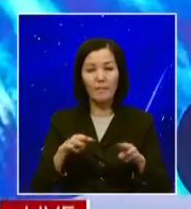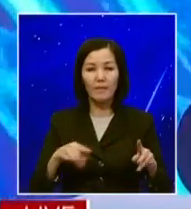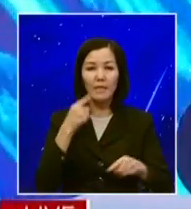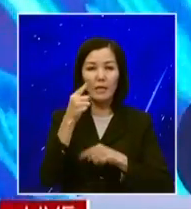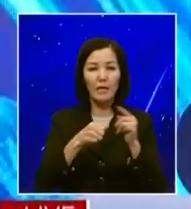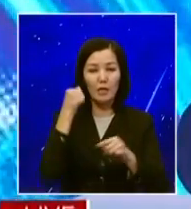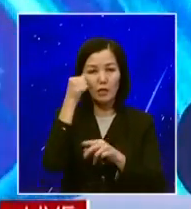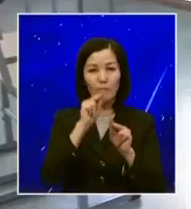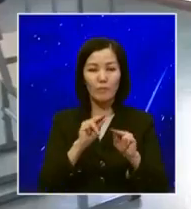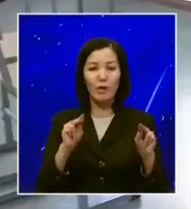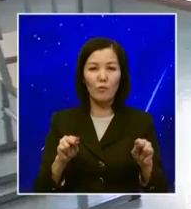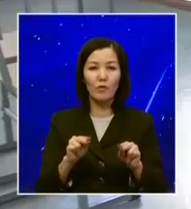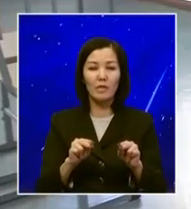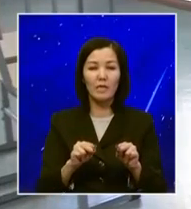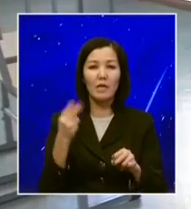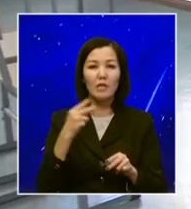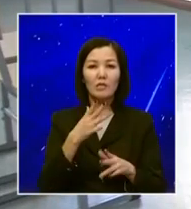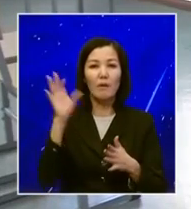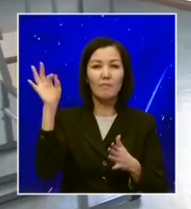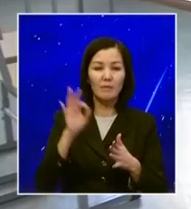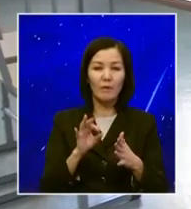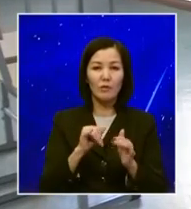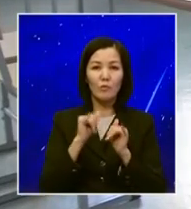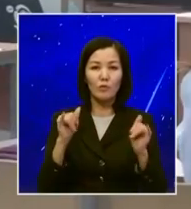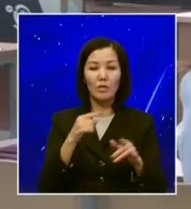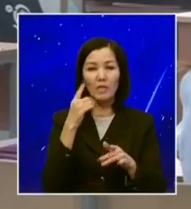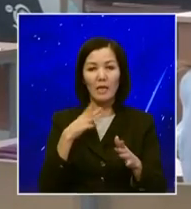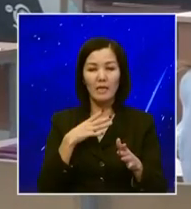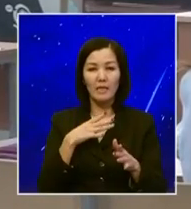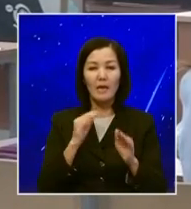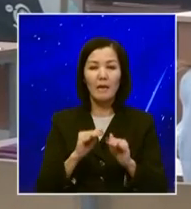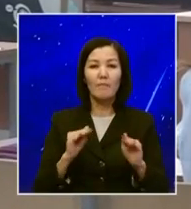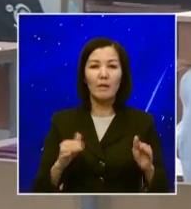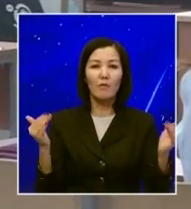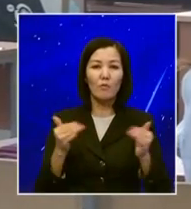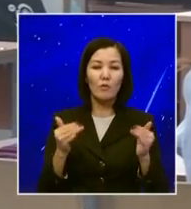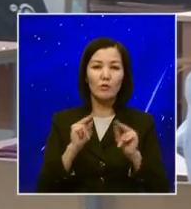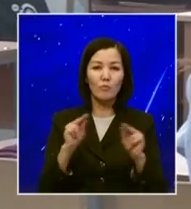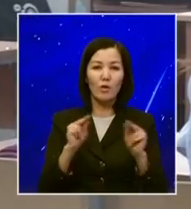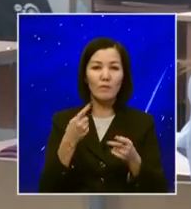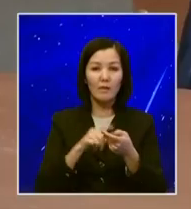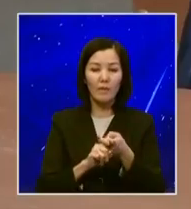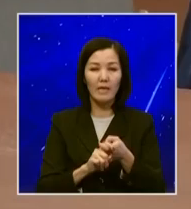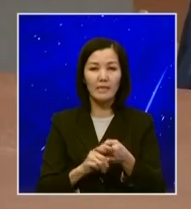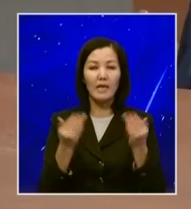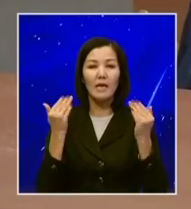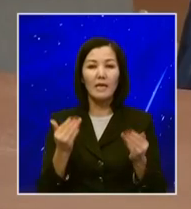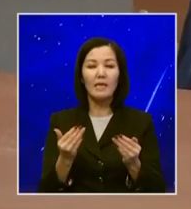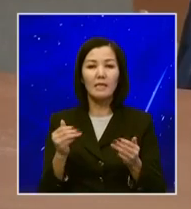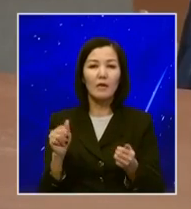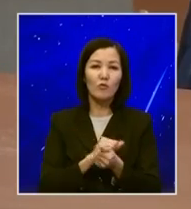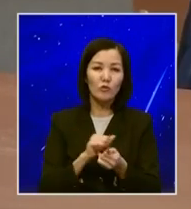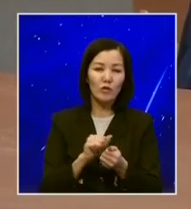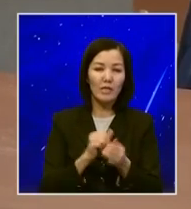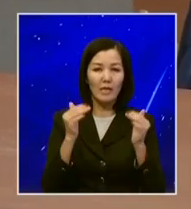жылы педагогтардың жалақысы тағы 25%-ға өсетінін айтты. Бұл балабақша және колледж мұғалімдеріне де қатысты. Олар енді қағазбастылықтан